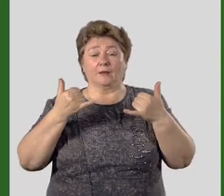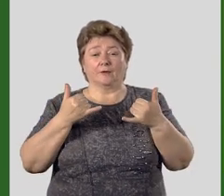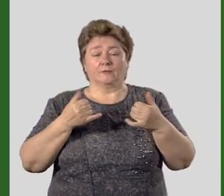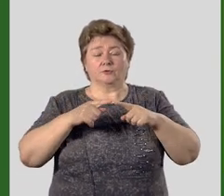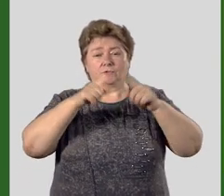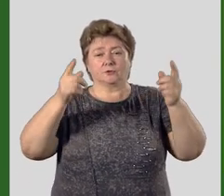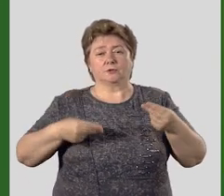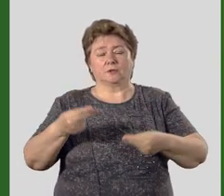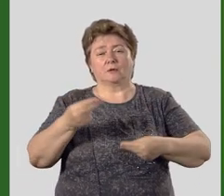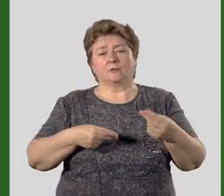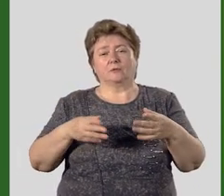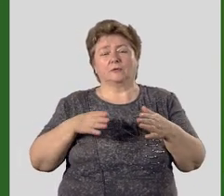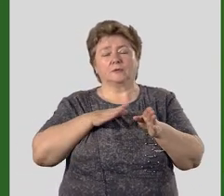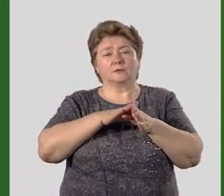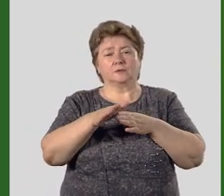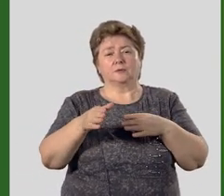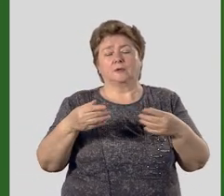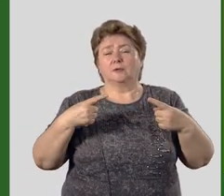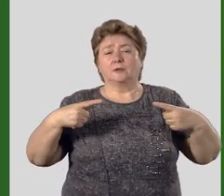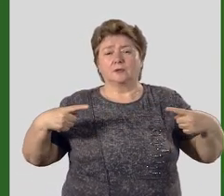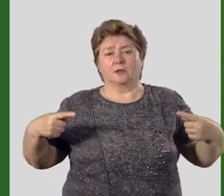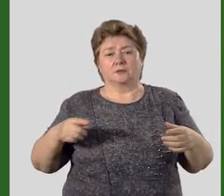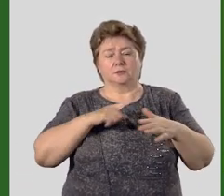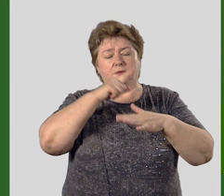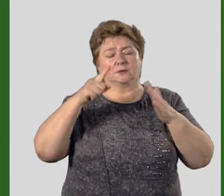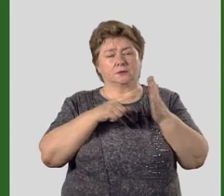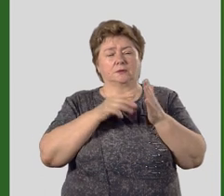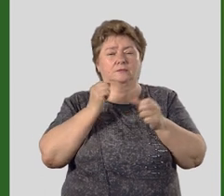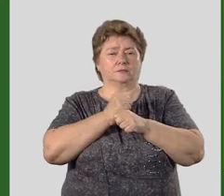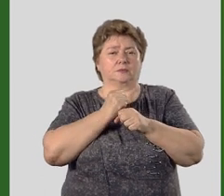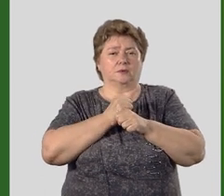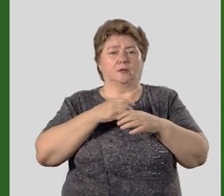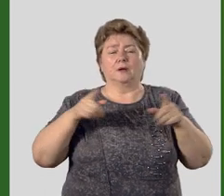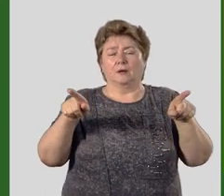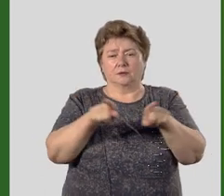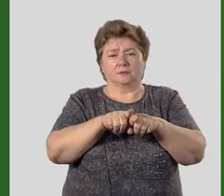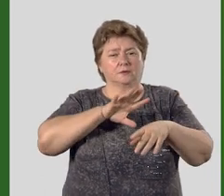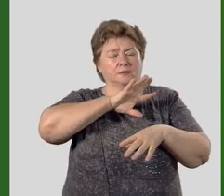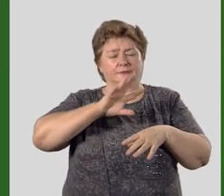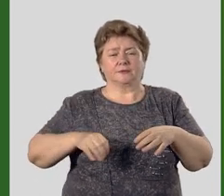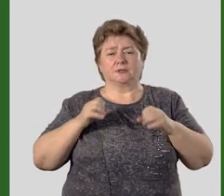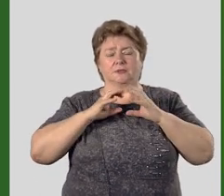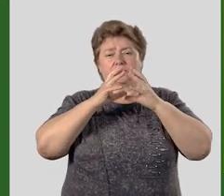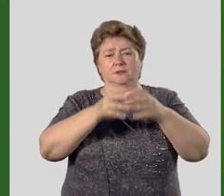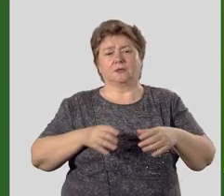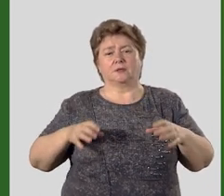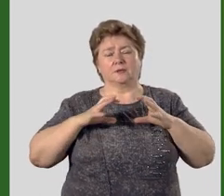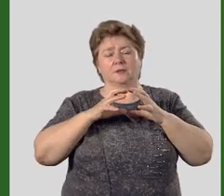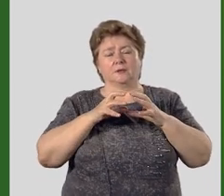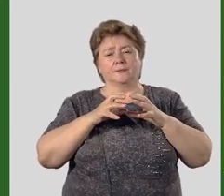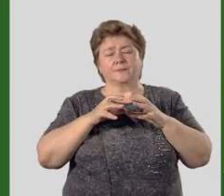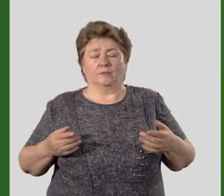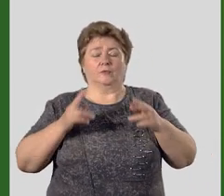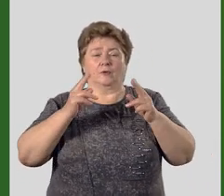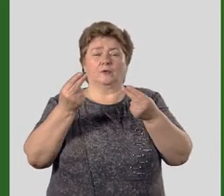Современные картографы используют различные условные знаки. Они одинаковы для всех стран мира. Требования